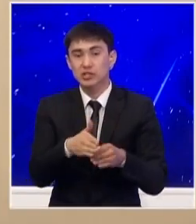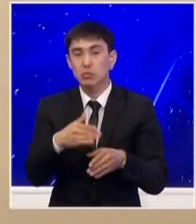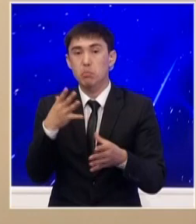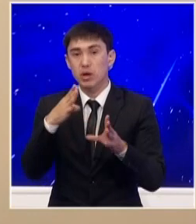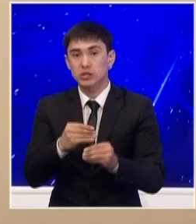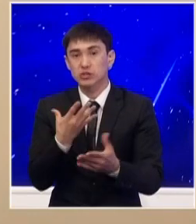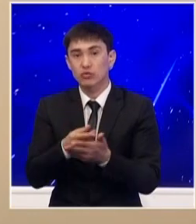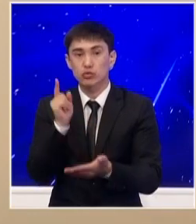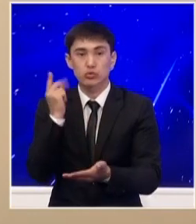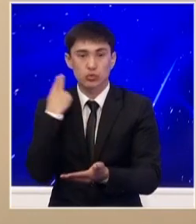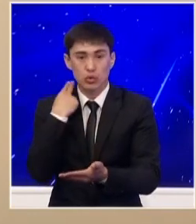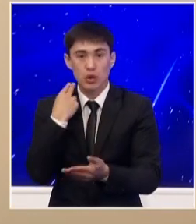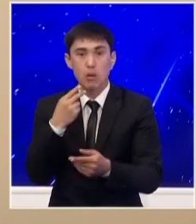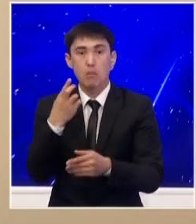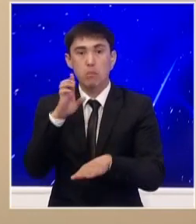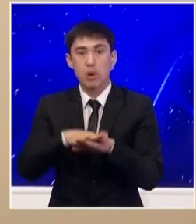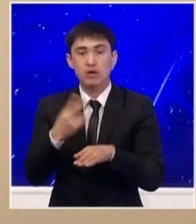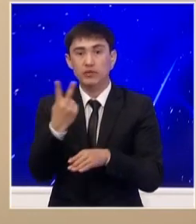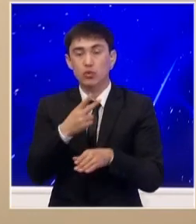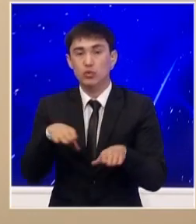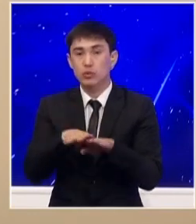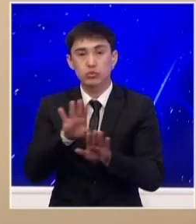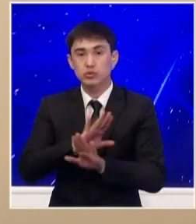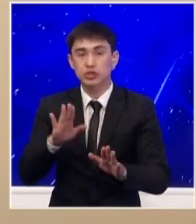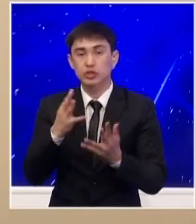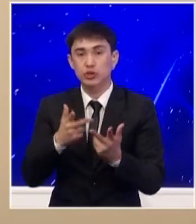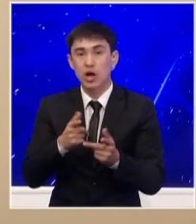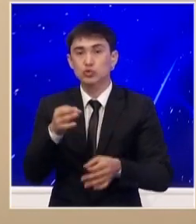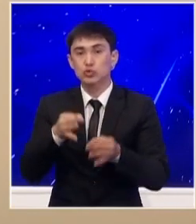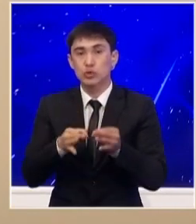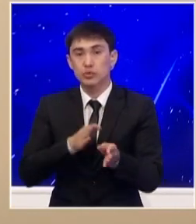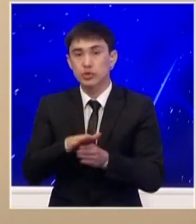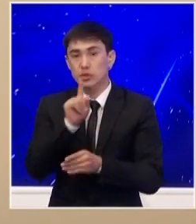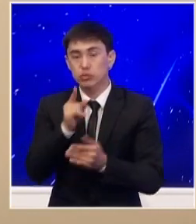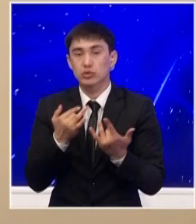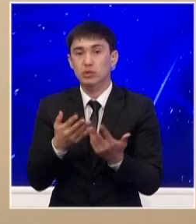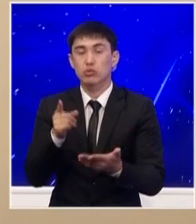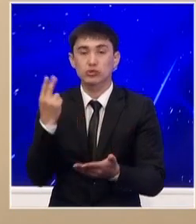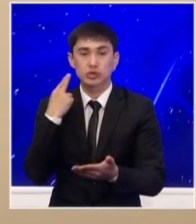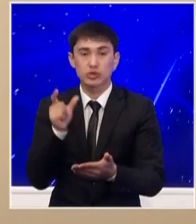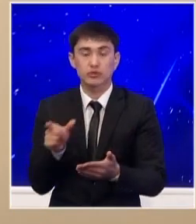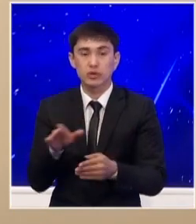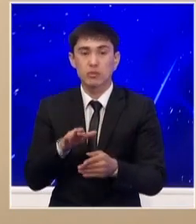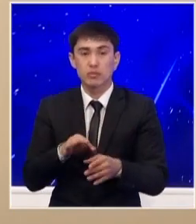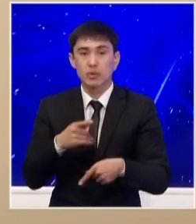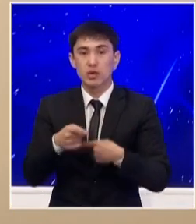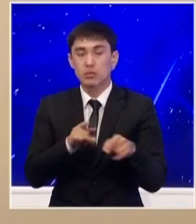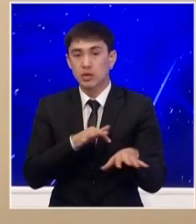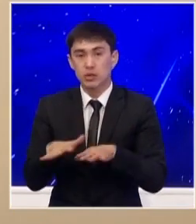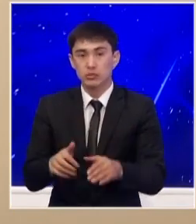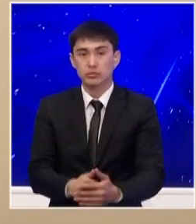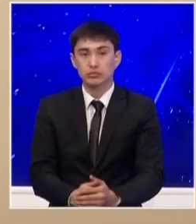свой долг. При этом в банках 2 уровня не будут заблокированы счета, а судебные исполнители не будут тревожить должников, проходящих данную